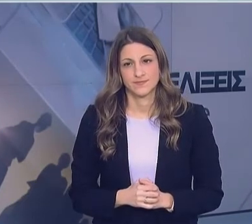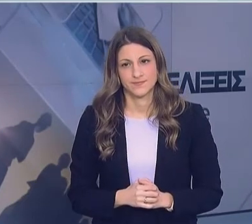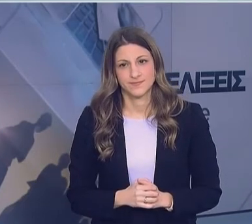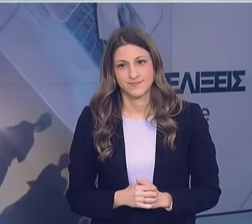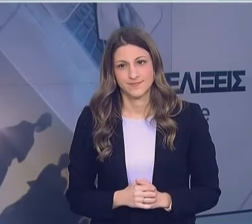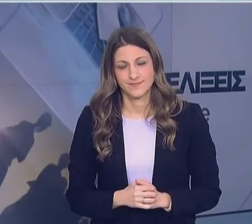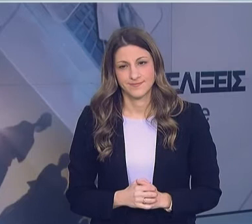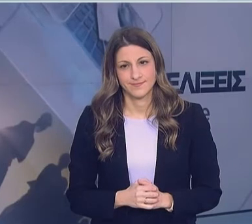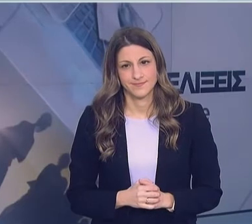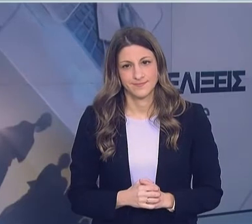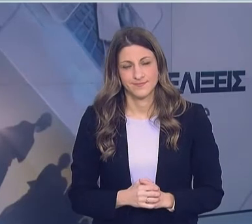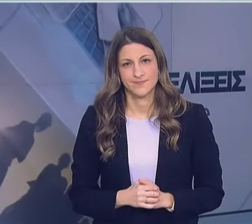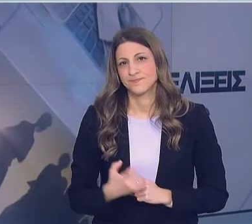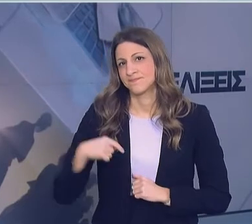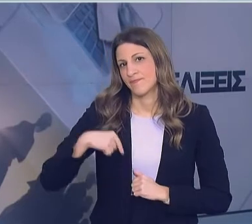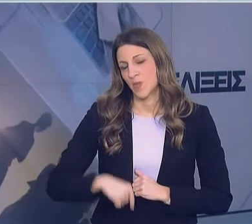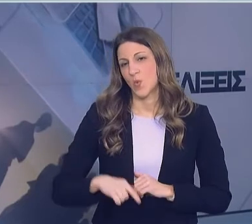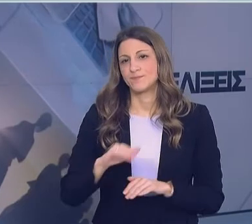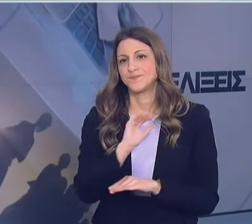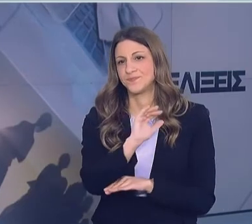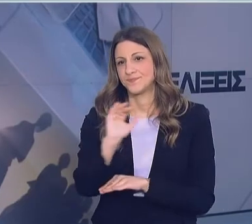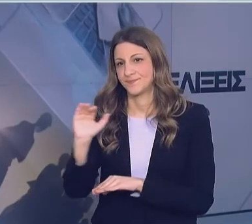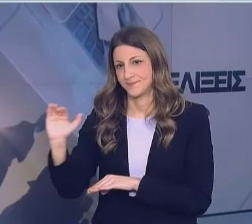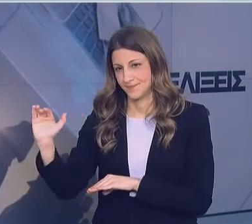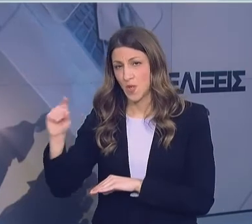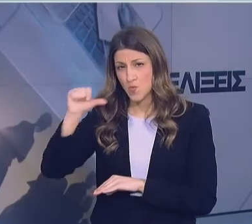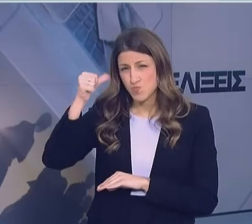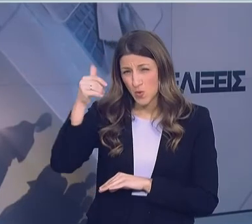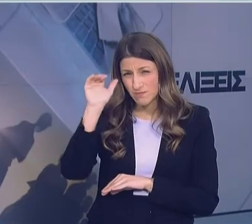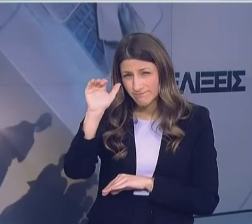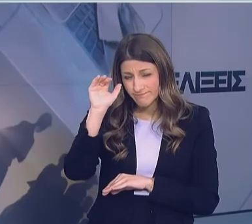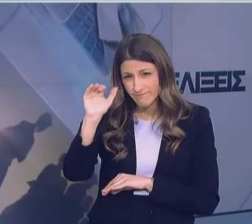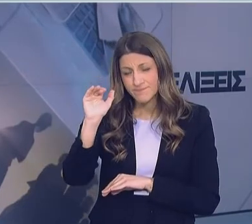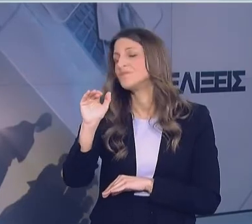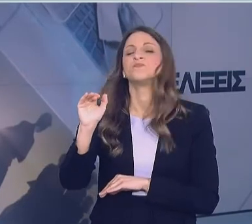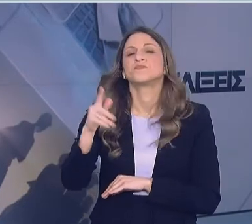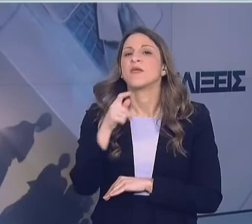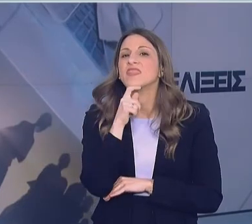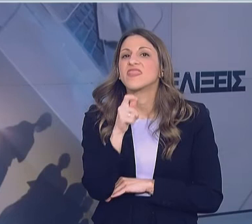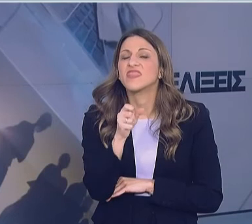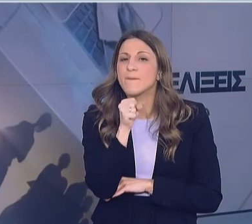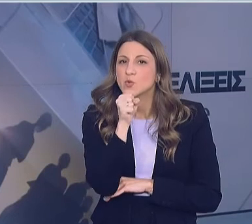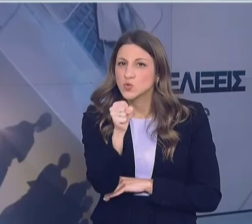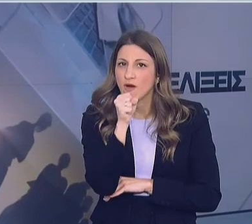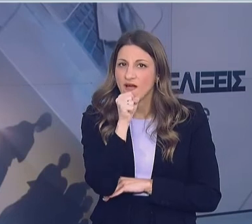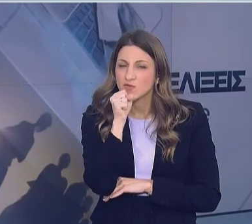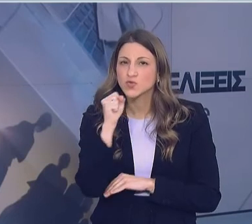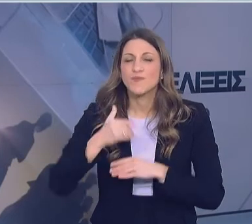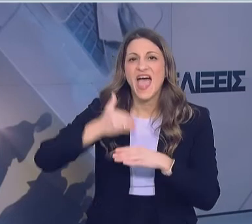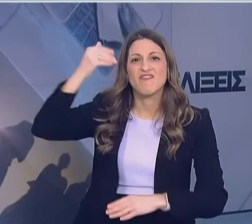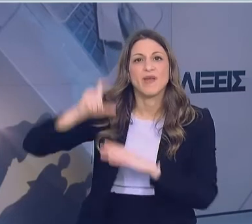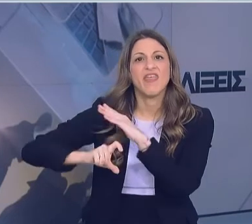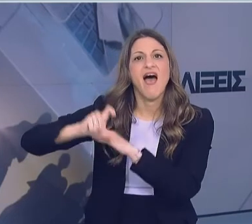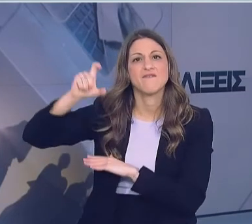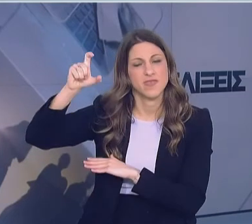Ευχαριστούμε, κύριε Λογοθέτη. Να περάσουμε σε ερωτήσεις. Πρώτη ερώτηση από τον κύριο Αντωνογιαννάκη και την εφημερίδα Αυγή και το ραδιοφωνικό σταθμό